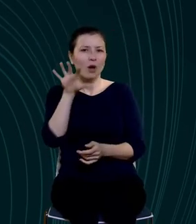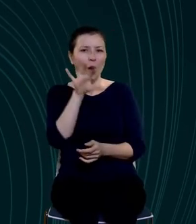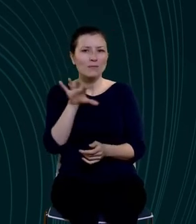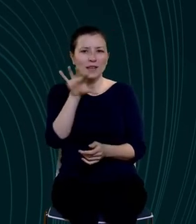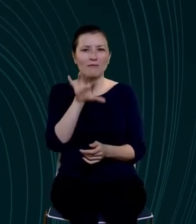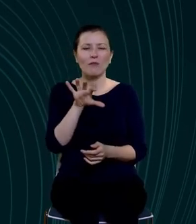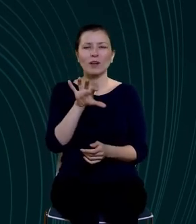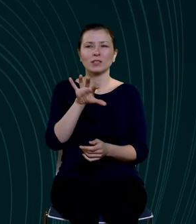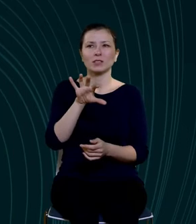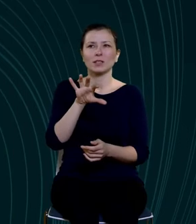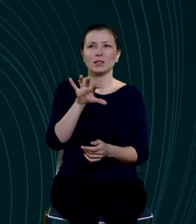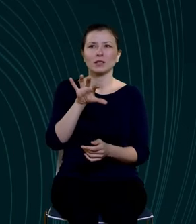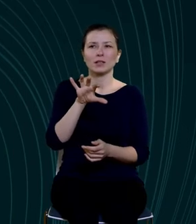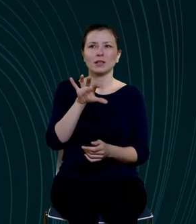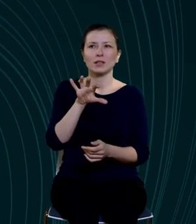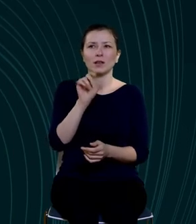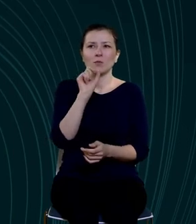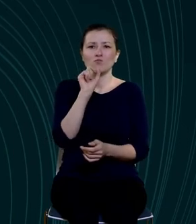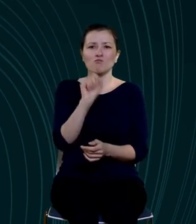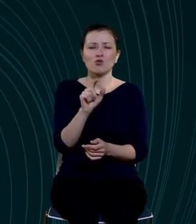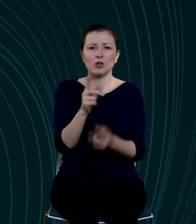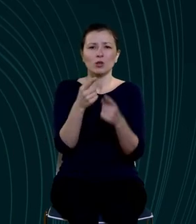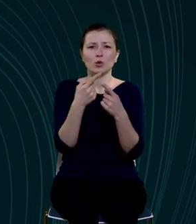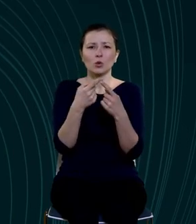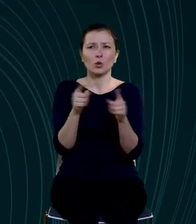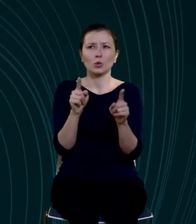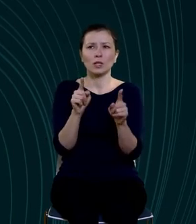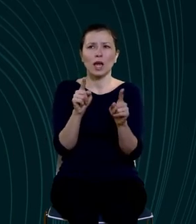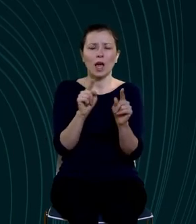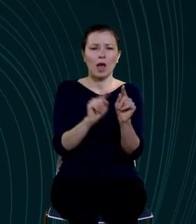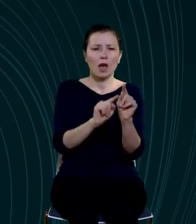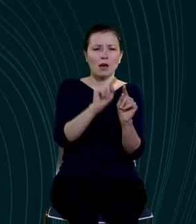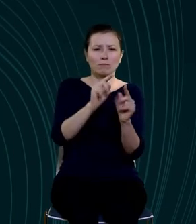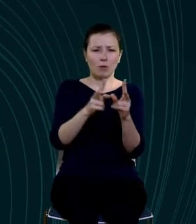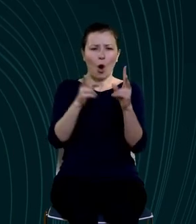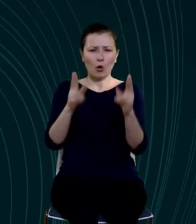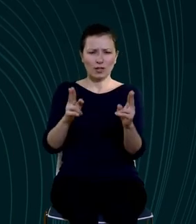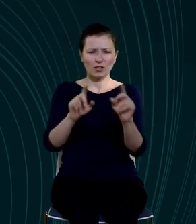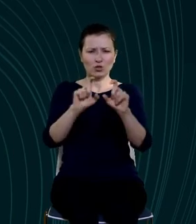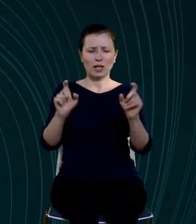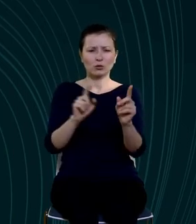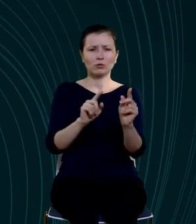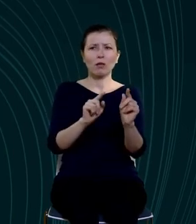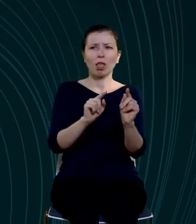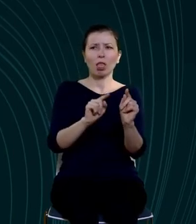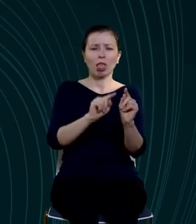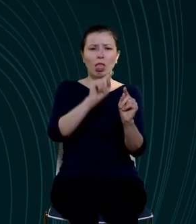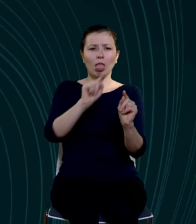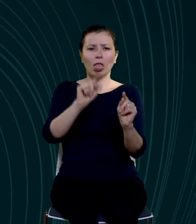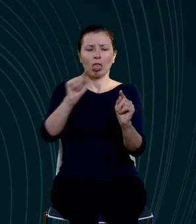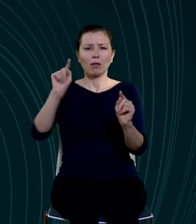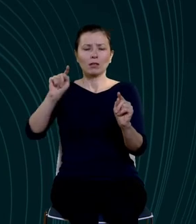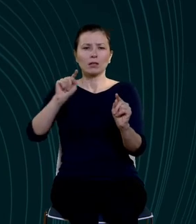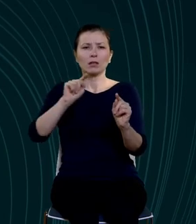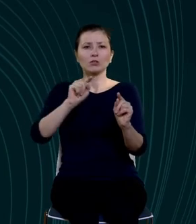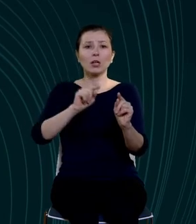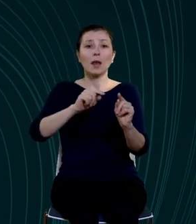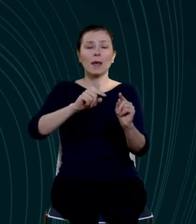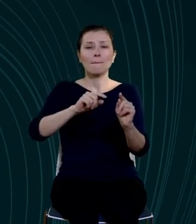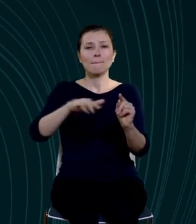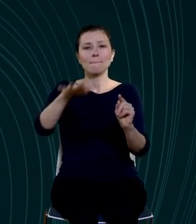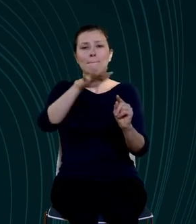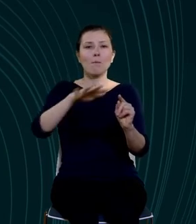są takie dosyć krótkie, ale jednak przedziały czasu, kiedy natężenia pola